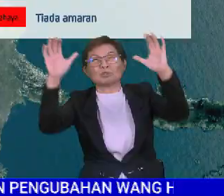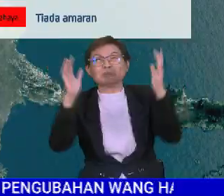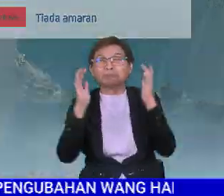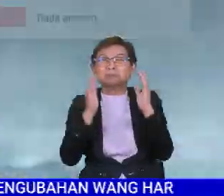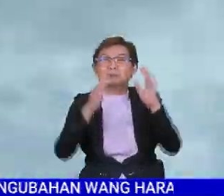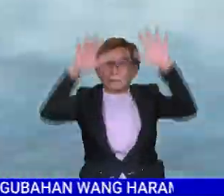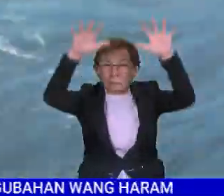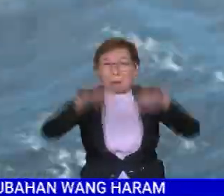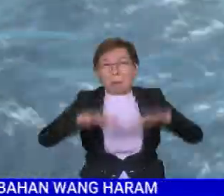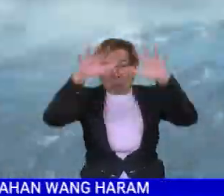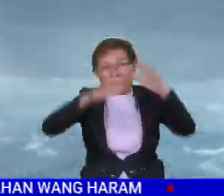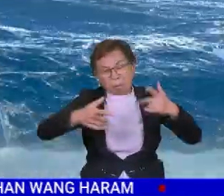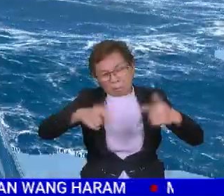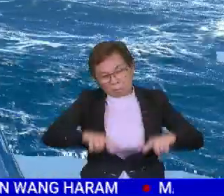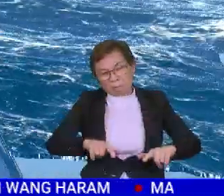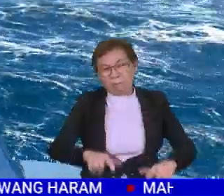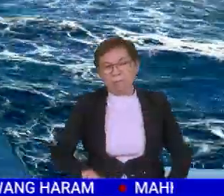tidak diingini berlaku.